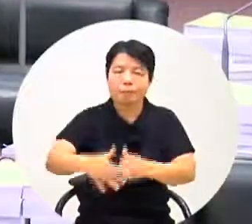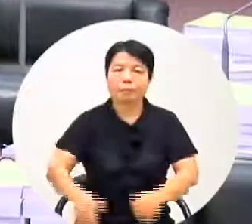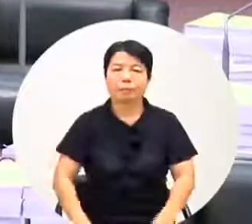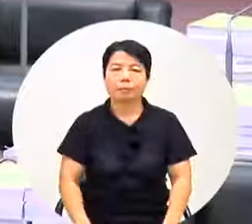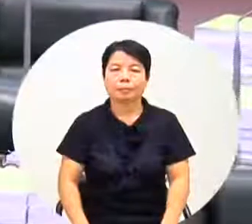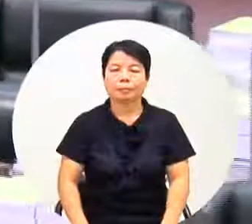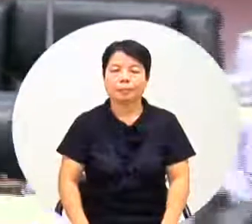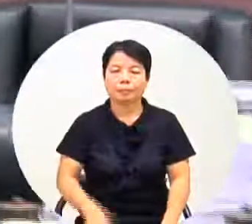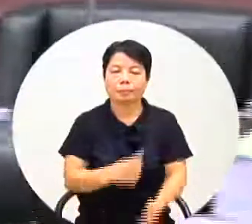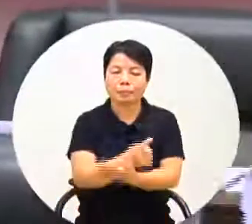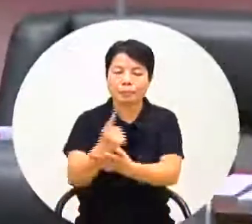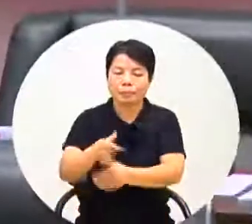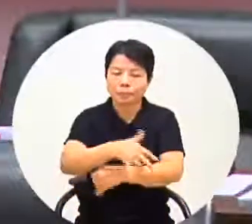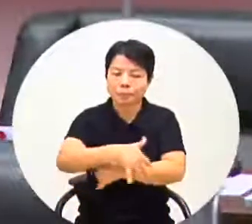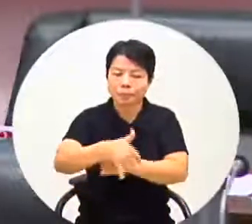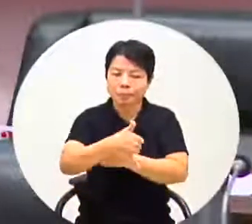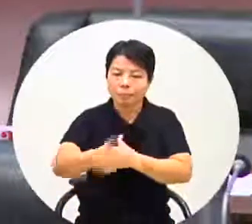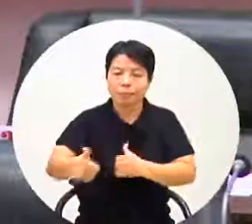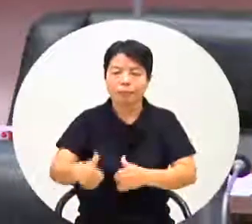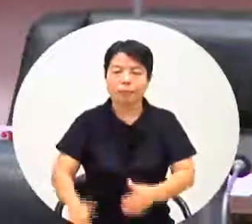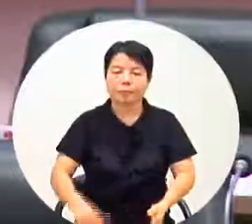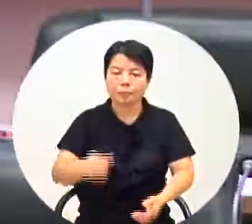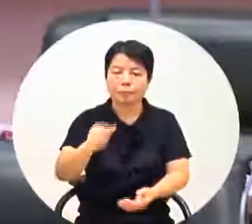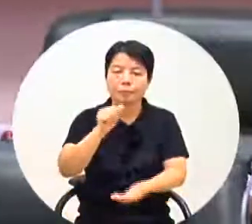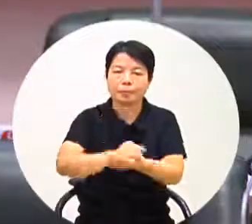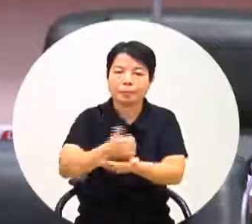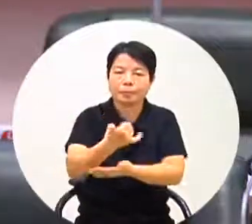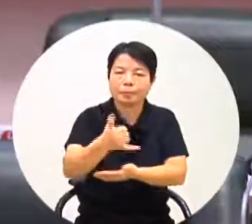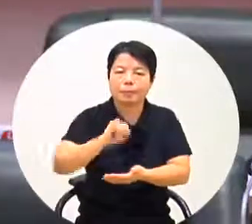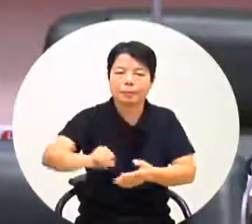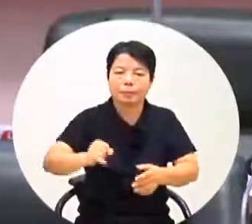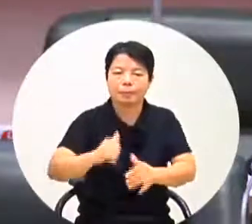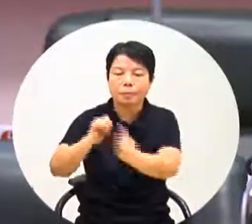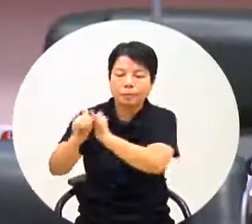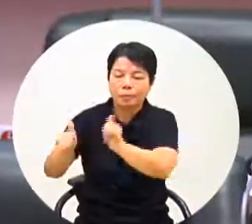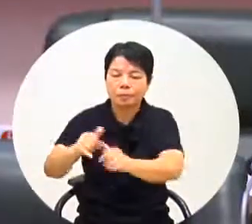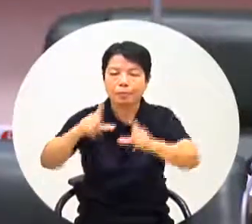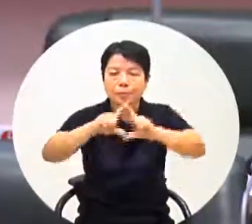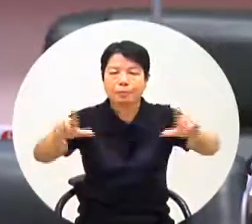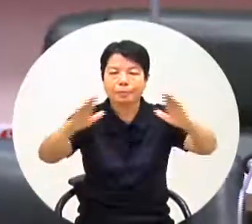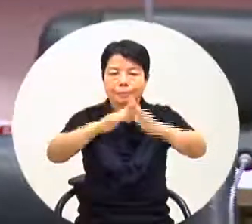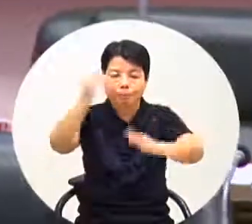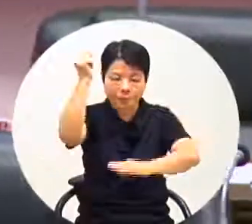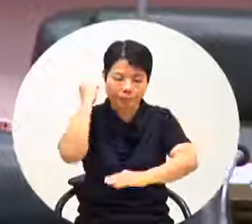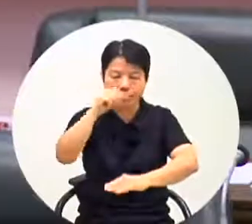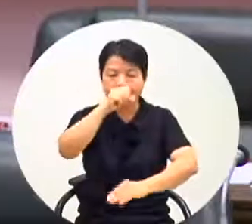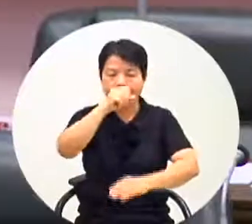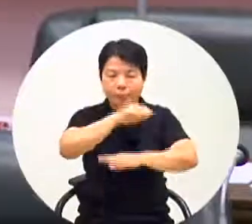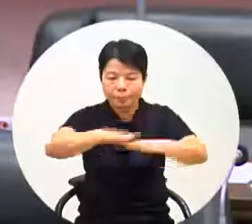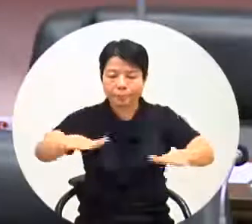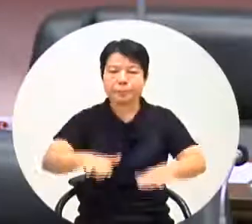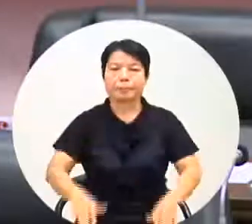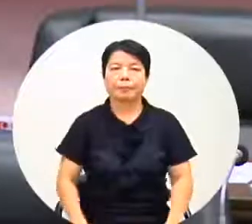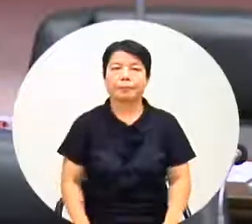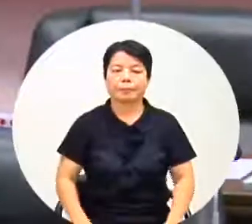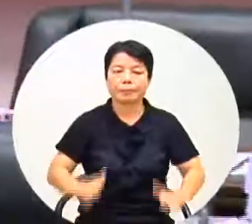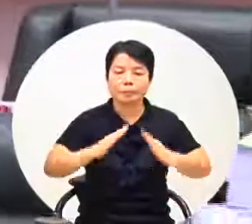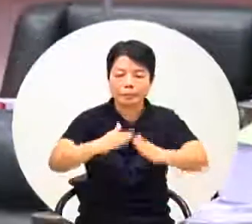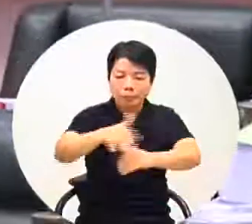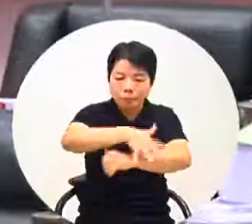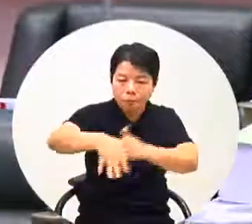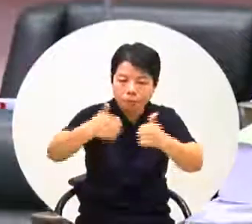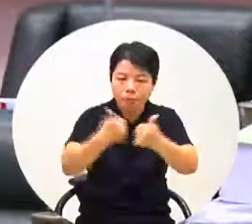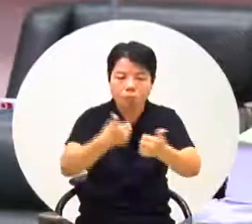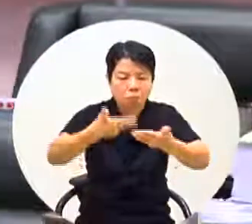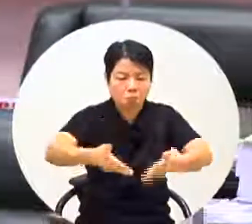各位委员哈，还有我们新任界的朋友、市民、乡亲，大家早安。我想多委会哈，多委会足